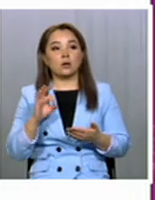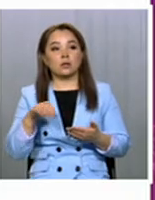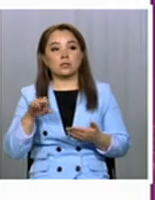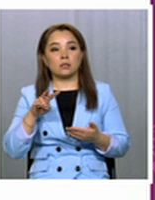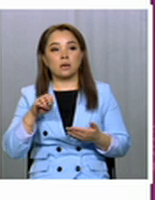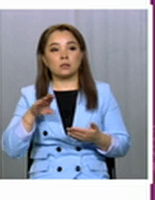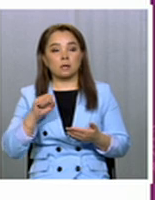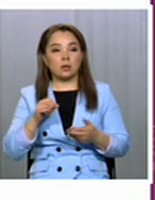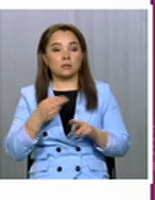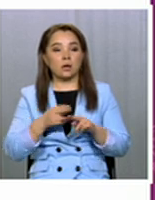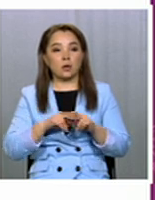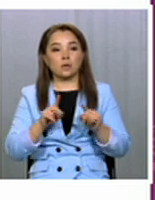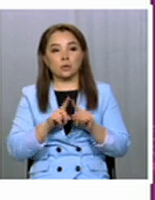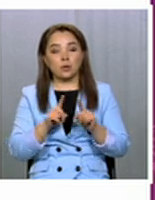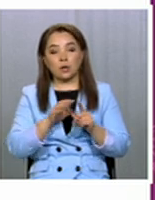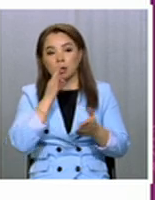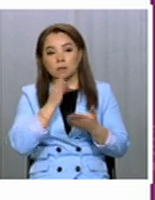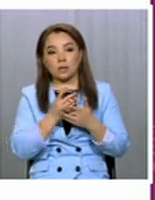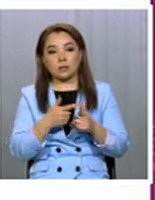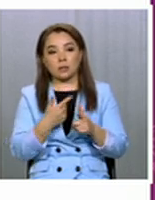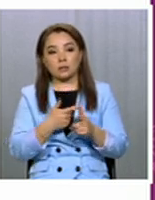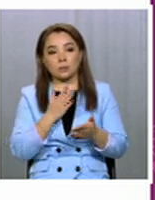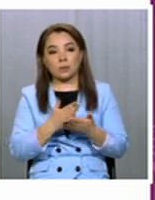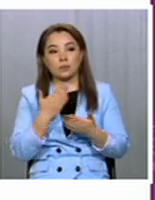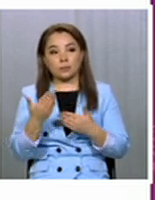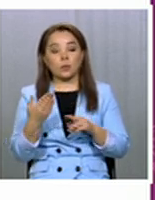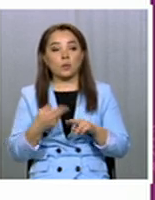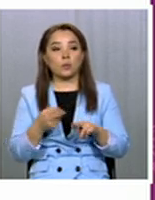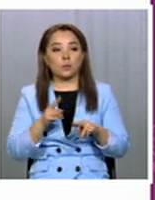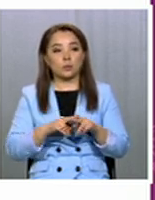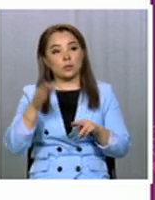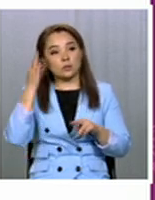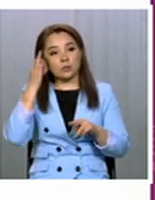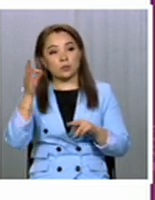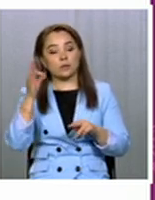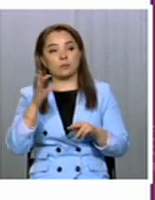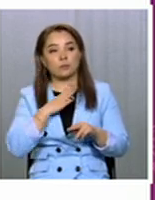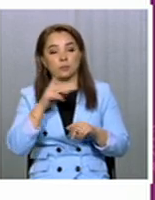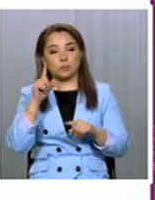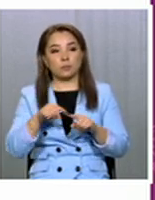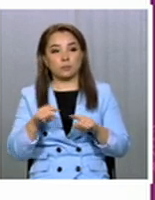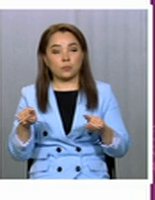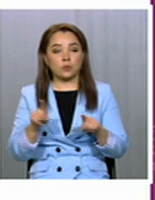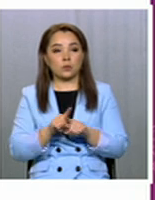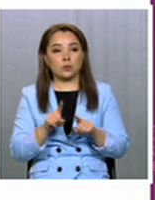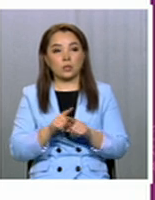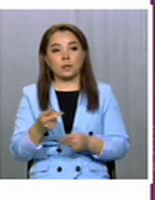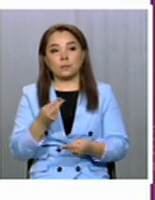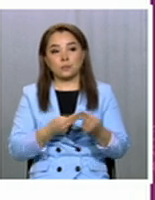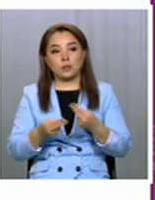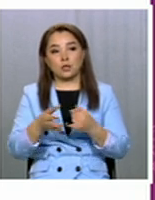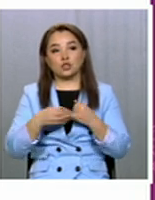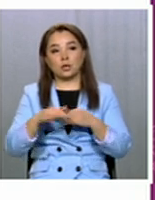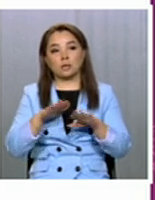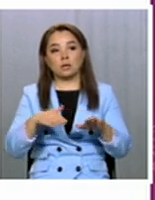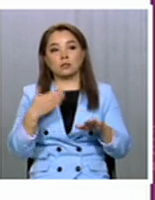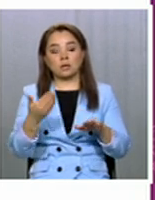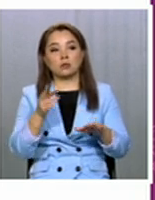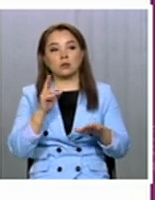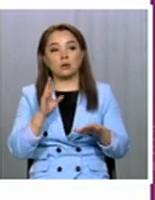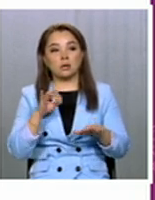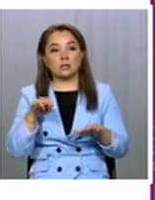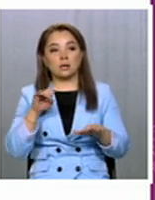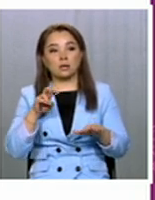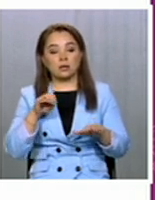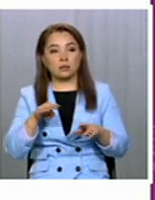аталады. Енді осындай тік бұрышты координаттар жүйесімен берілген жазықтық координаттық жазықтық